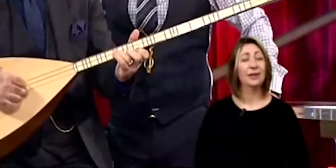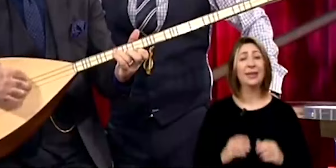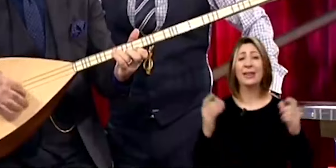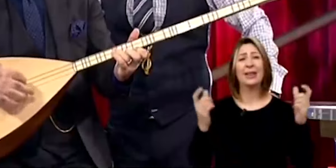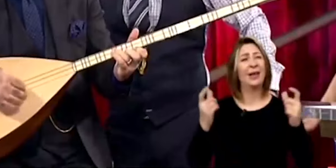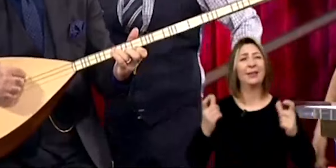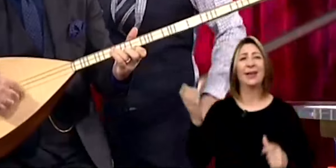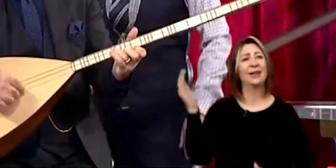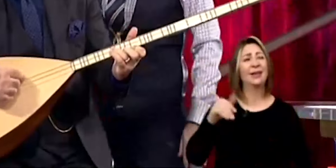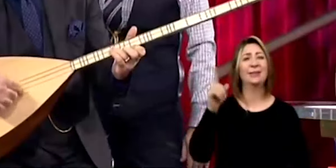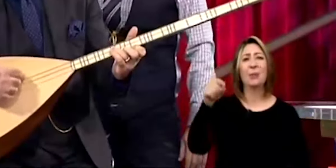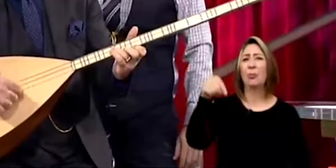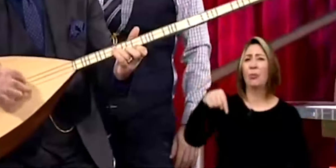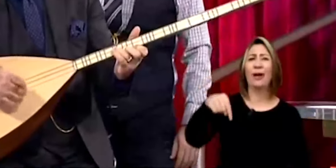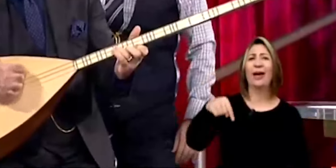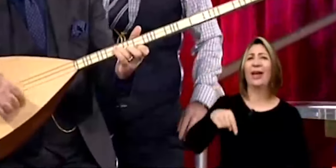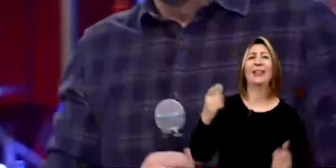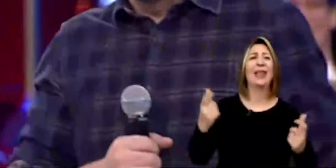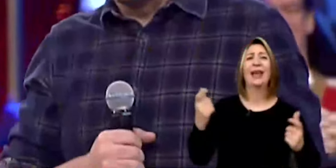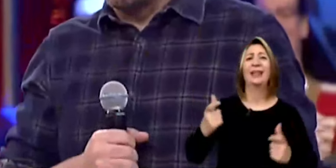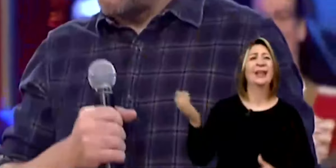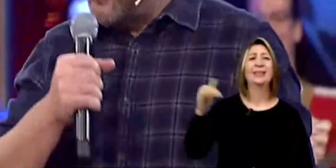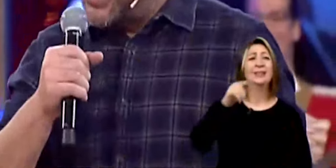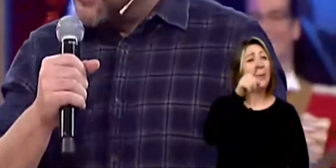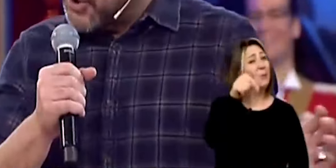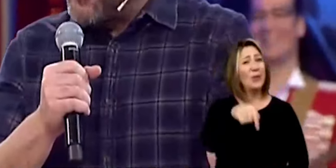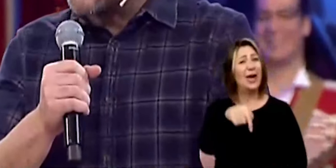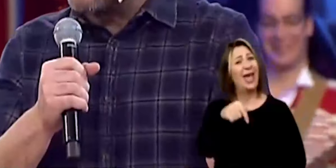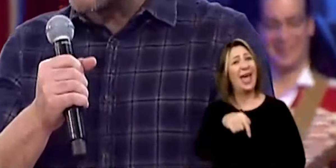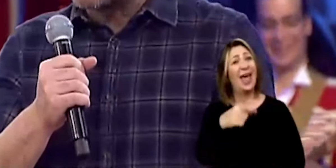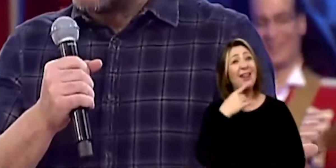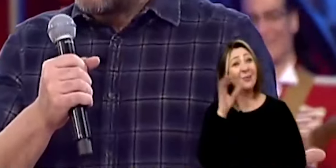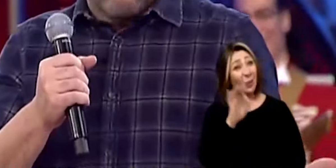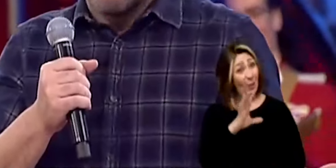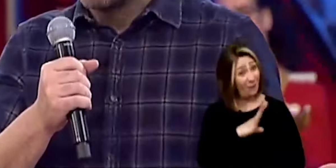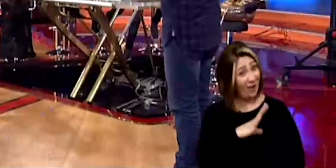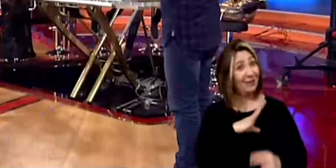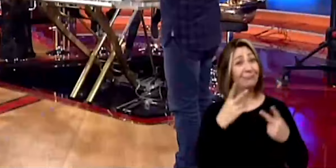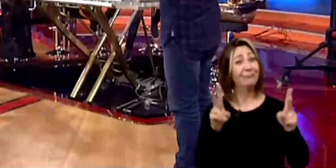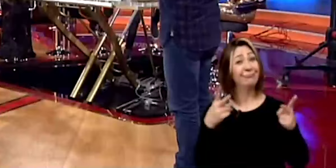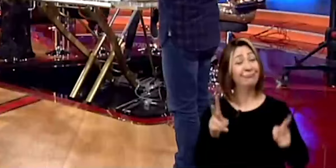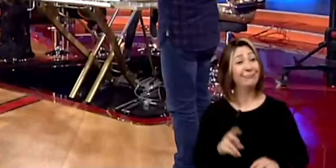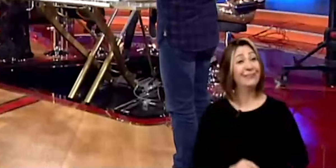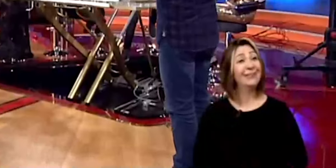Nereden geldin sen buraya? Nereden geldin sen buraya? Ha, böyle laf sokmak da var. Tabii var, olmaz mı?